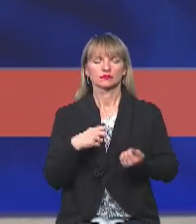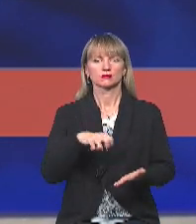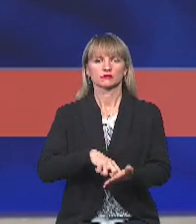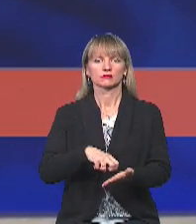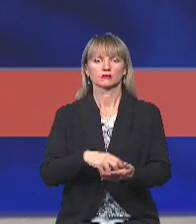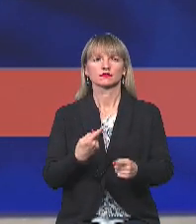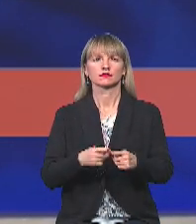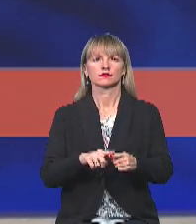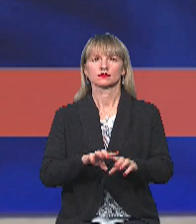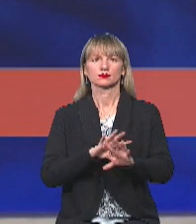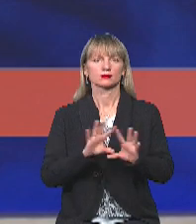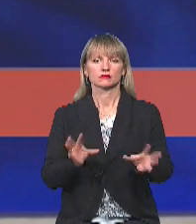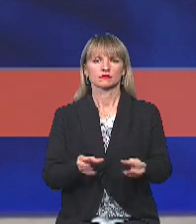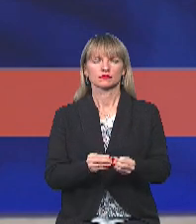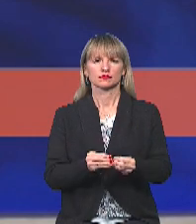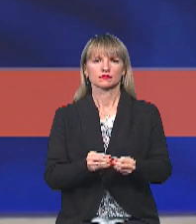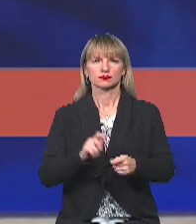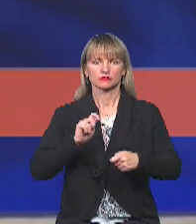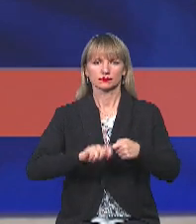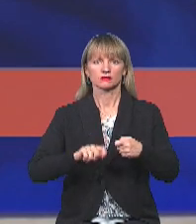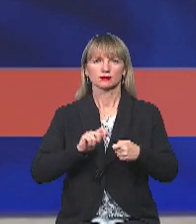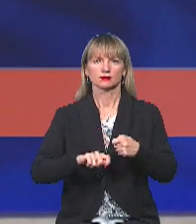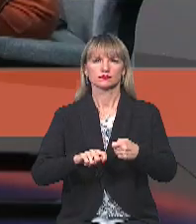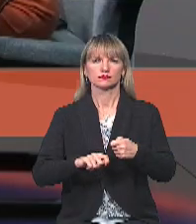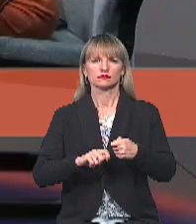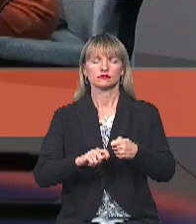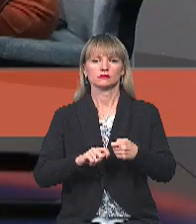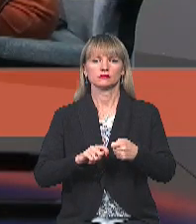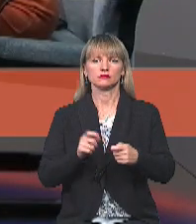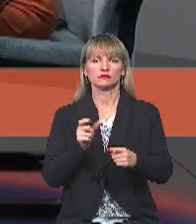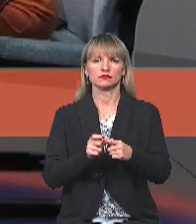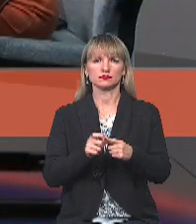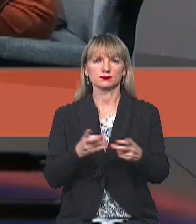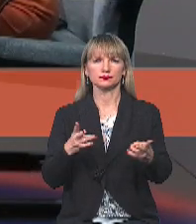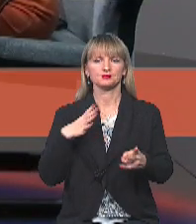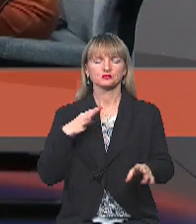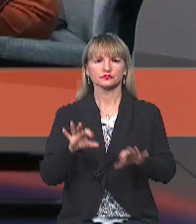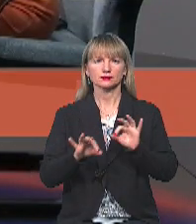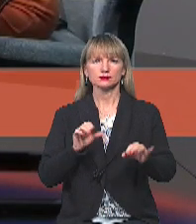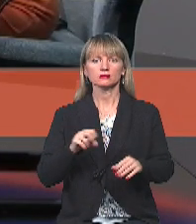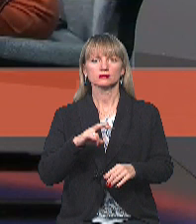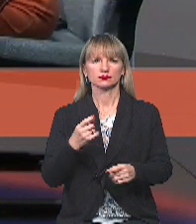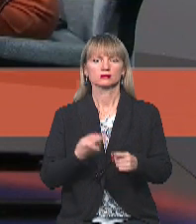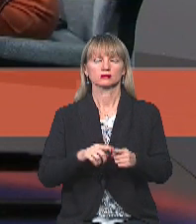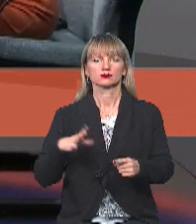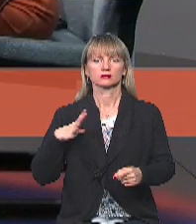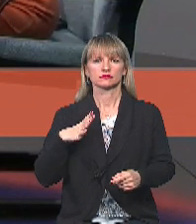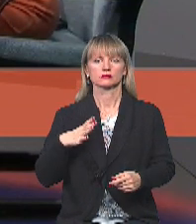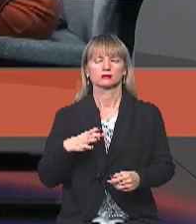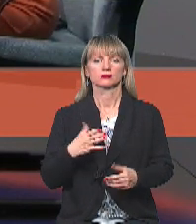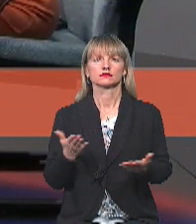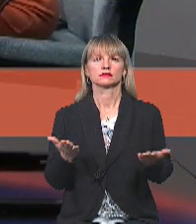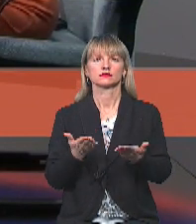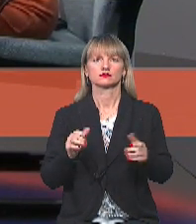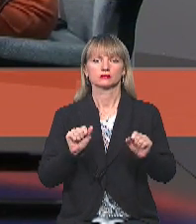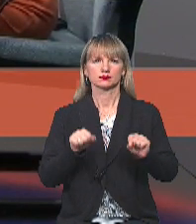Це, звичайно, це все цензурувалося. Тобто, слова там треба було дуже добирати. Ну так, але це все було, принаймні, от